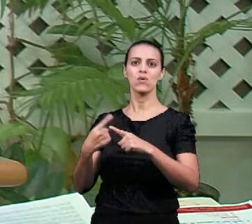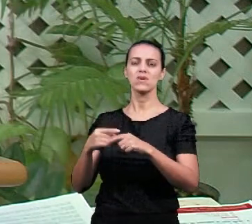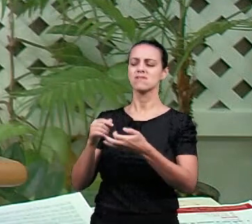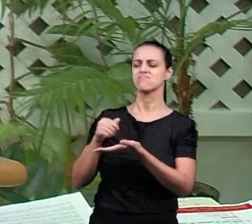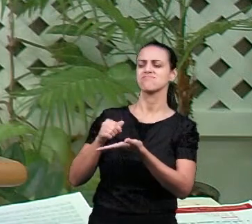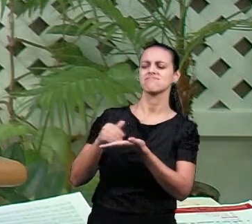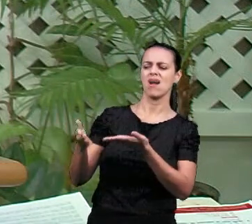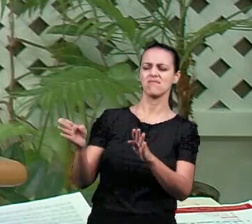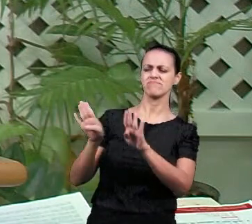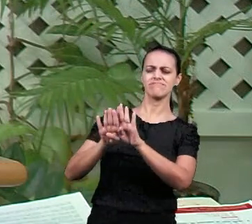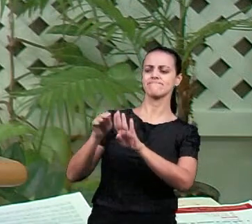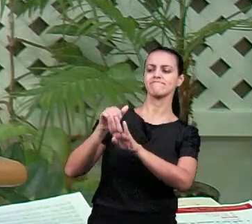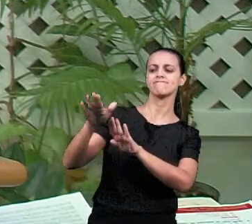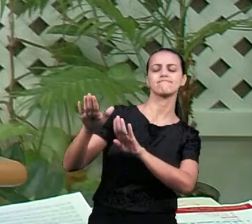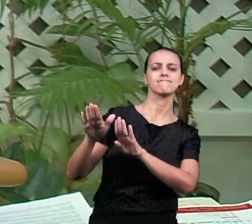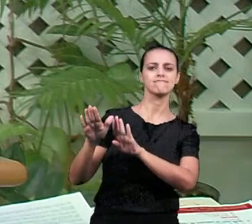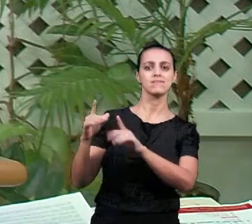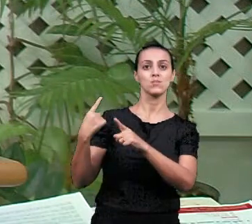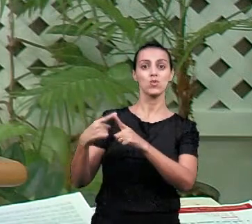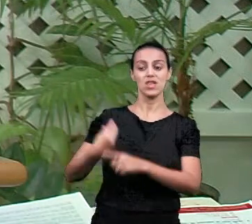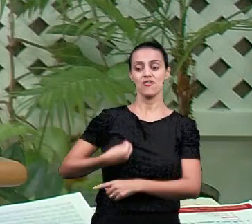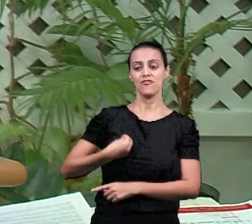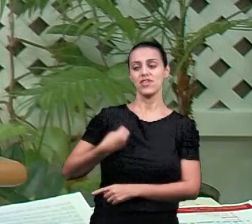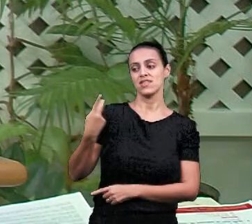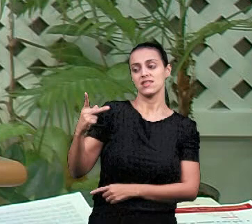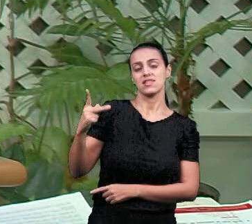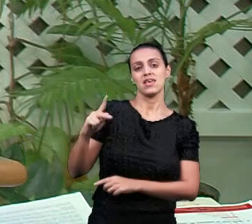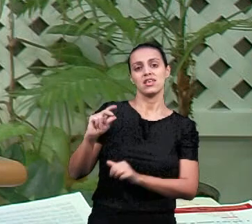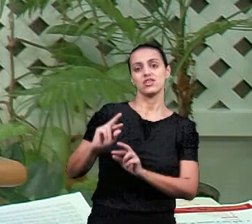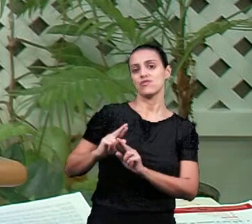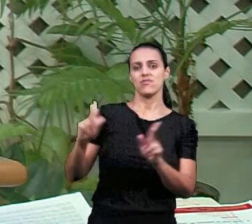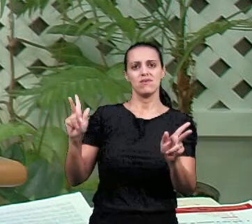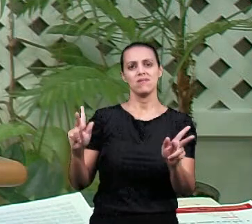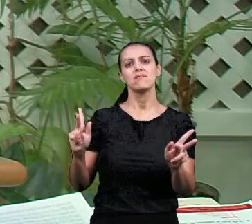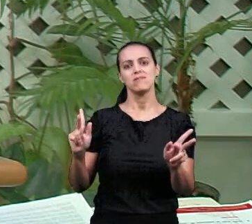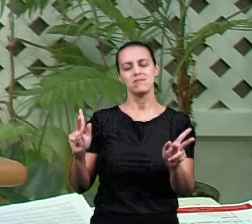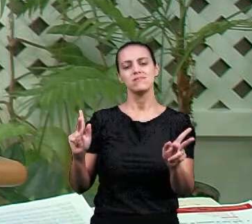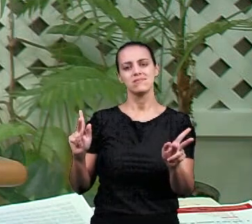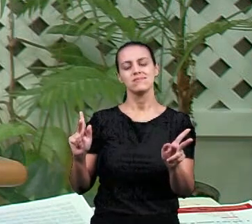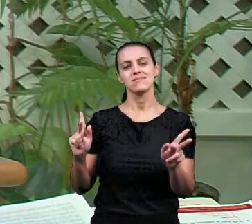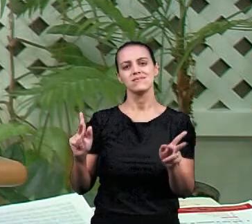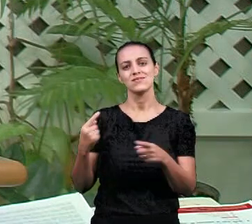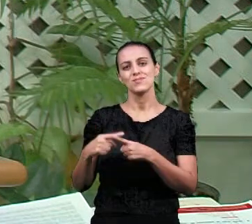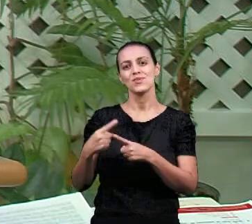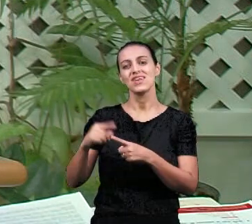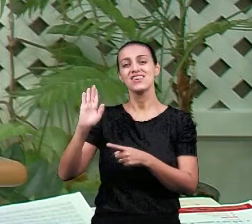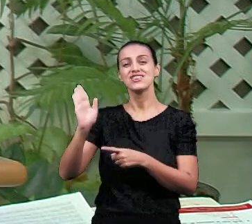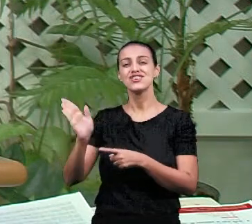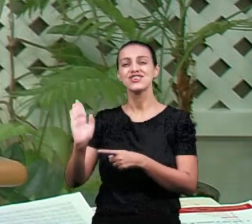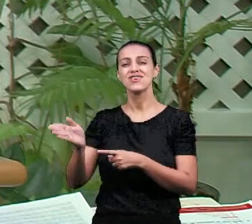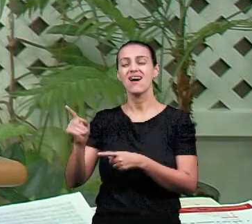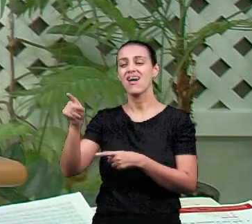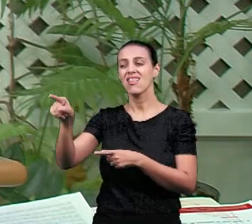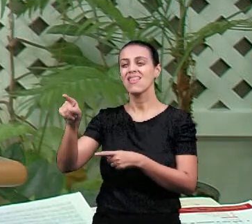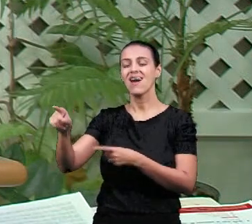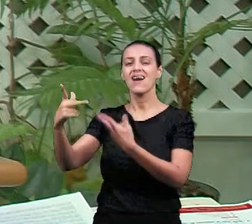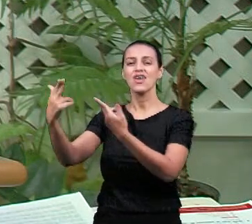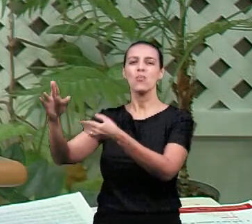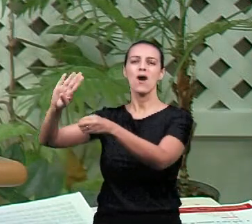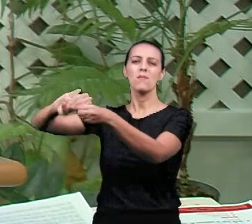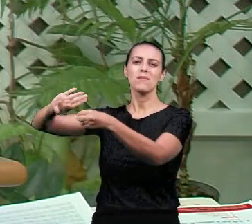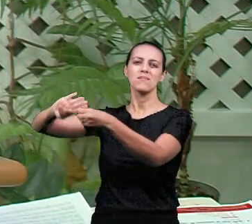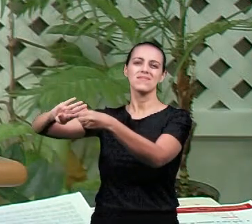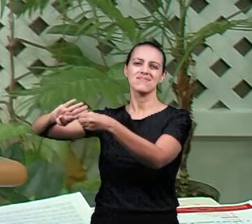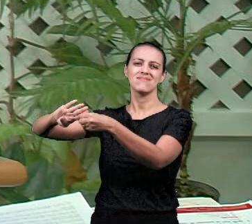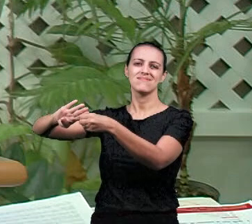parce qu'ils ont changé la manière de vivre. Ils ont commencé à vivre ceux qui étaient enseignés